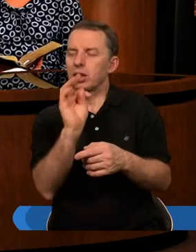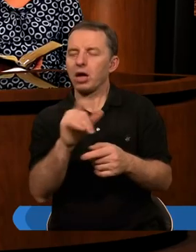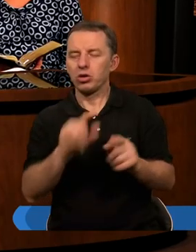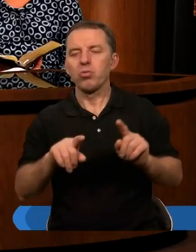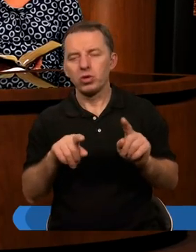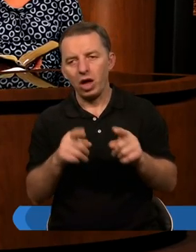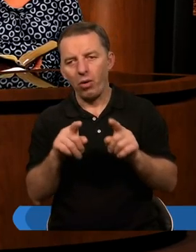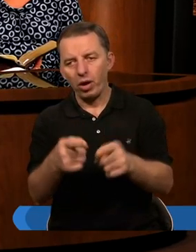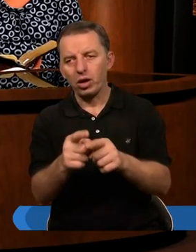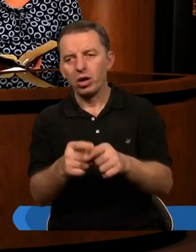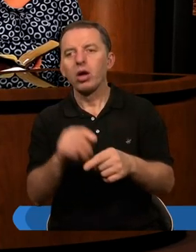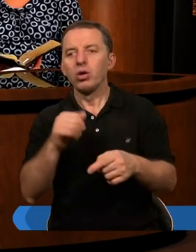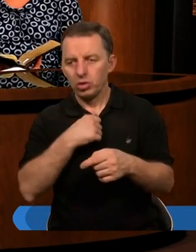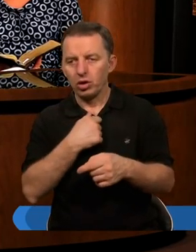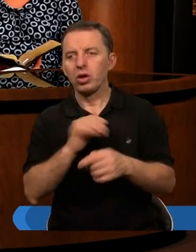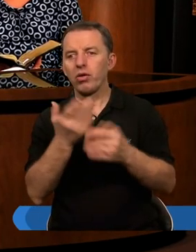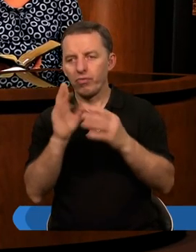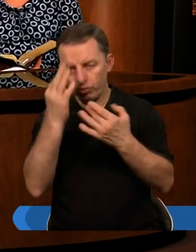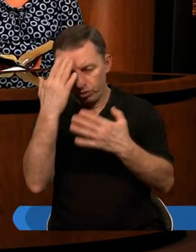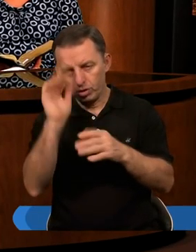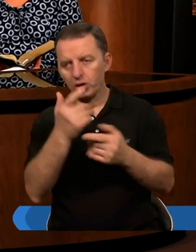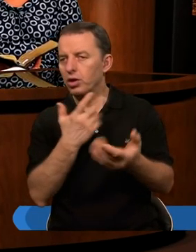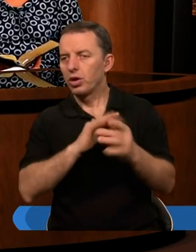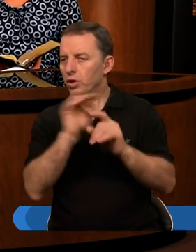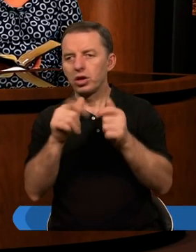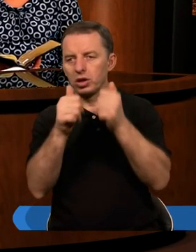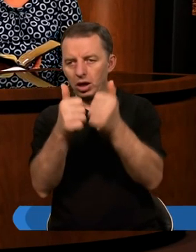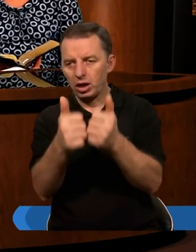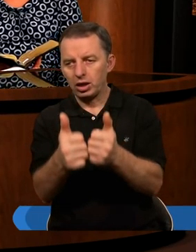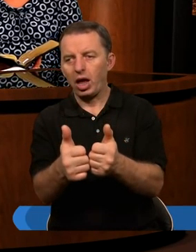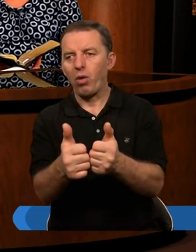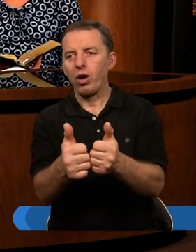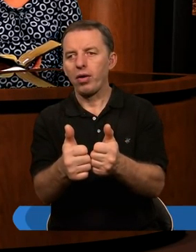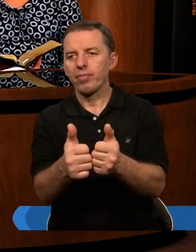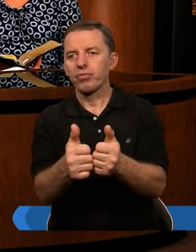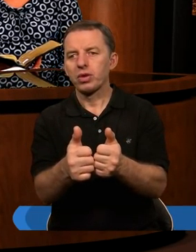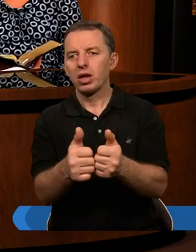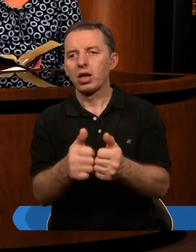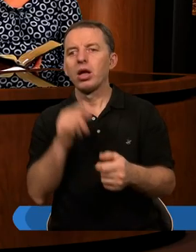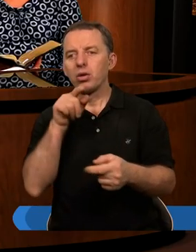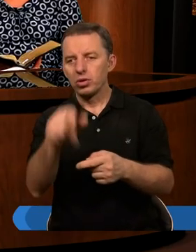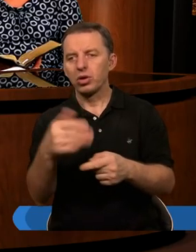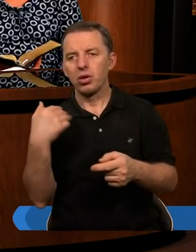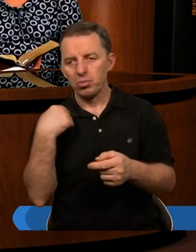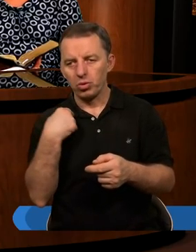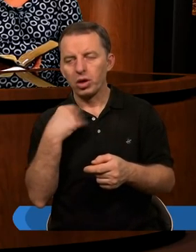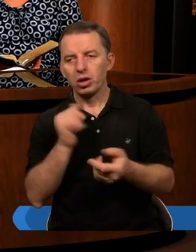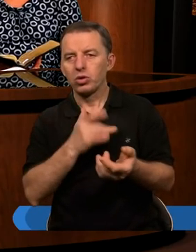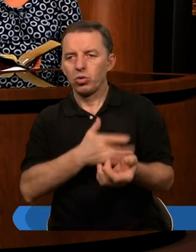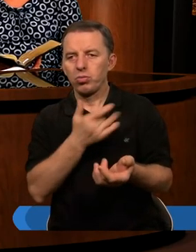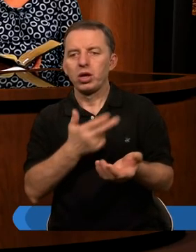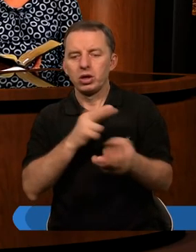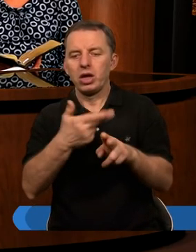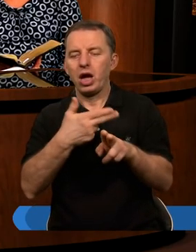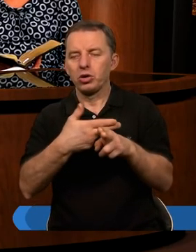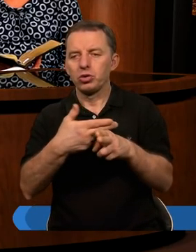potoczyło. Te osoby odeszły z własnej woli, więc tam się nic złego nie stało. Ale jednak te moje intencje nie były za czyste.